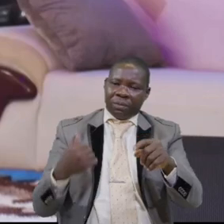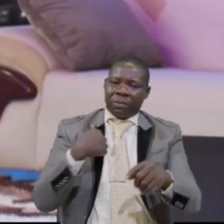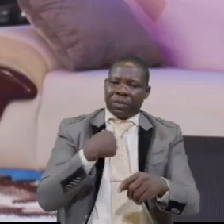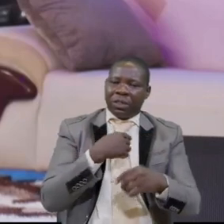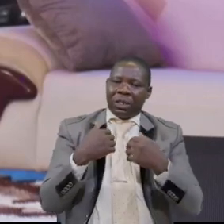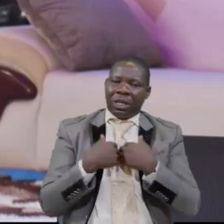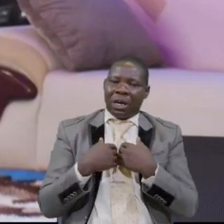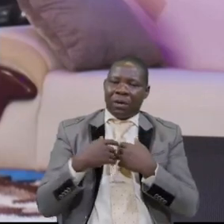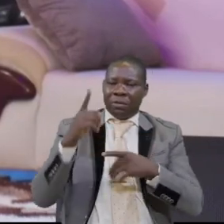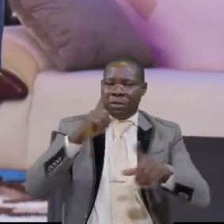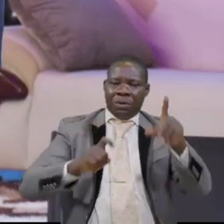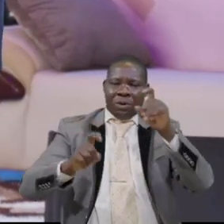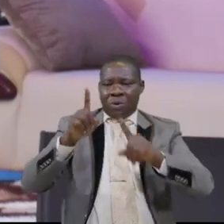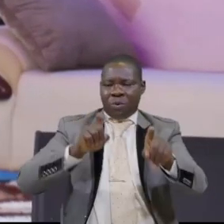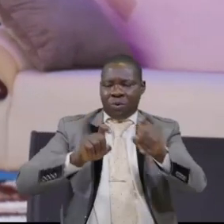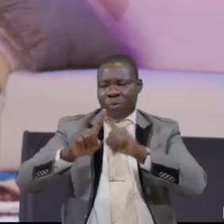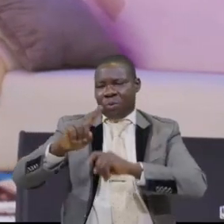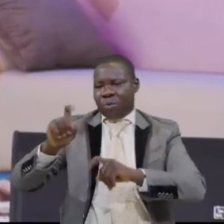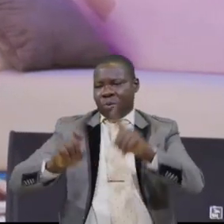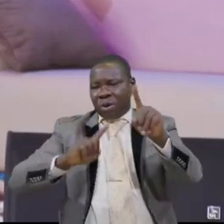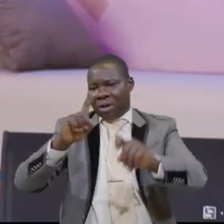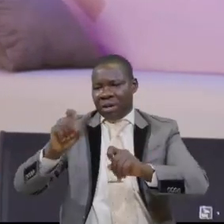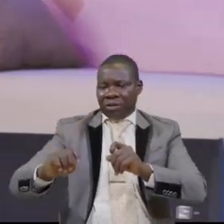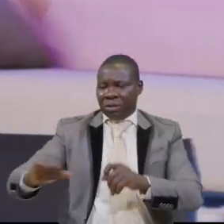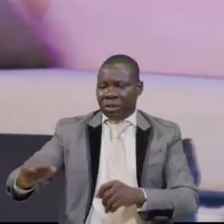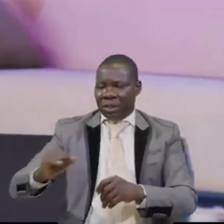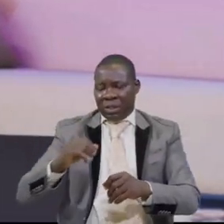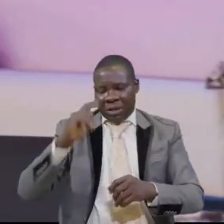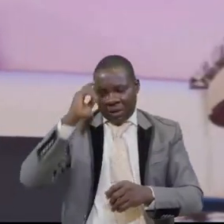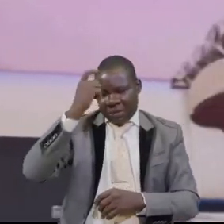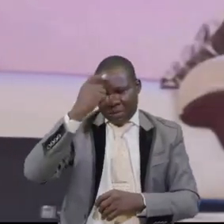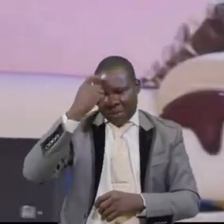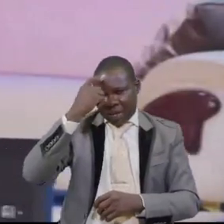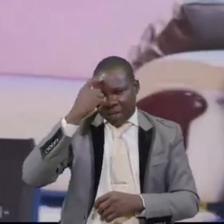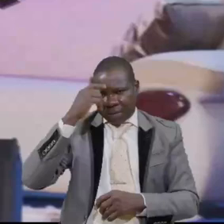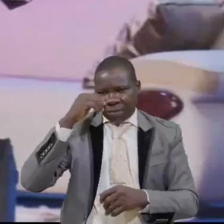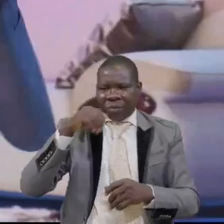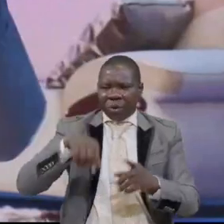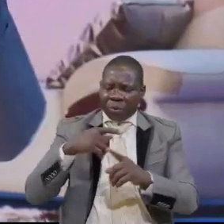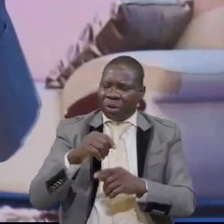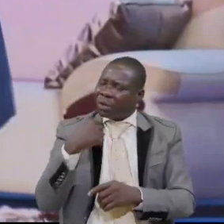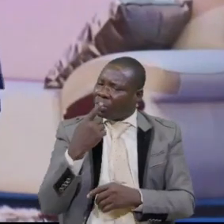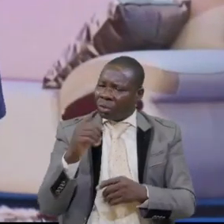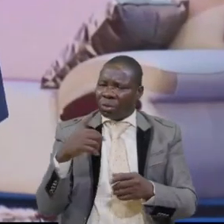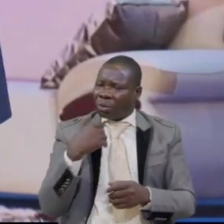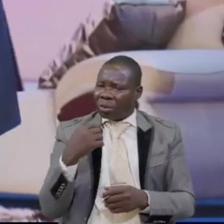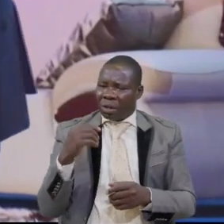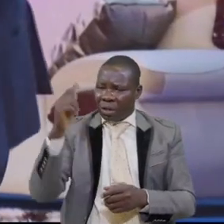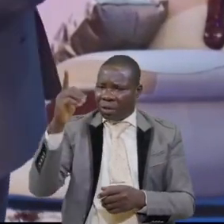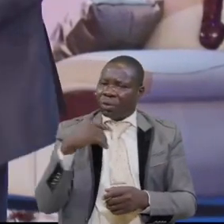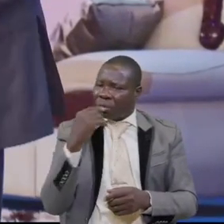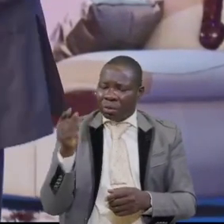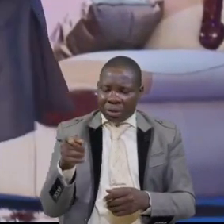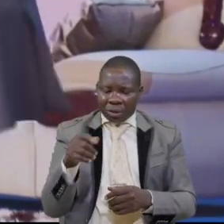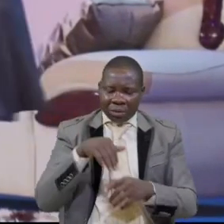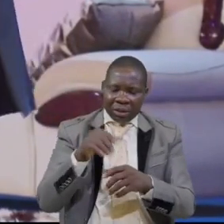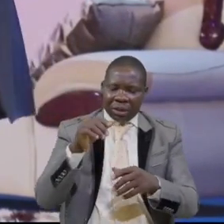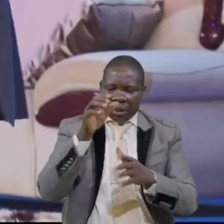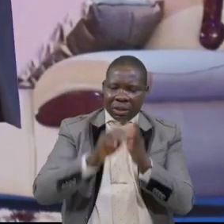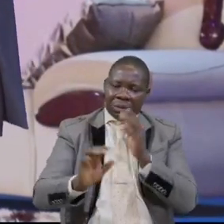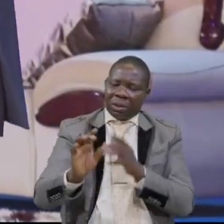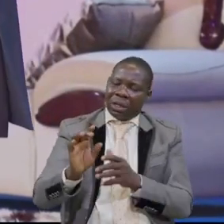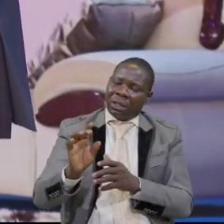inquisitrice. Après que Dieu lui ait montré la vision dans le chapitre 7, Il voulait avoir plus de compréhension de ce que